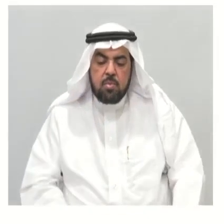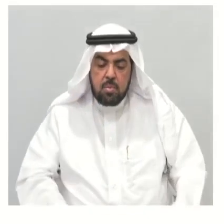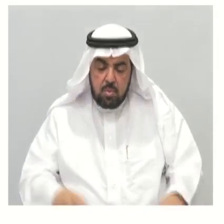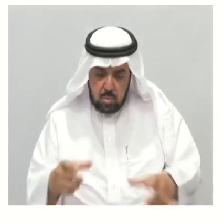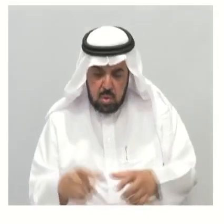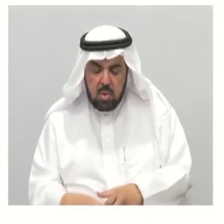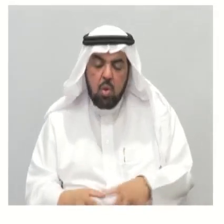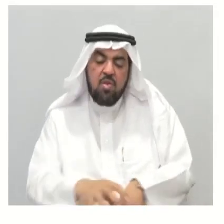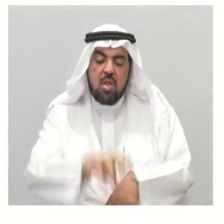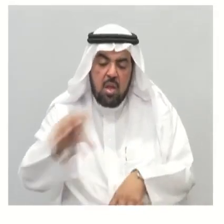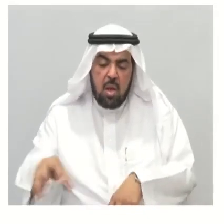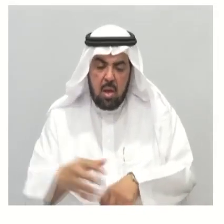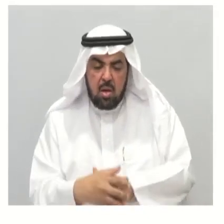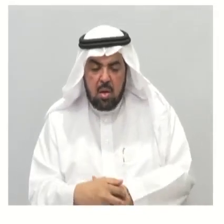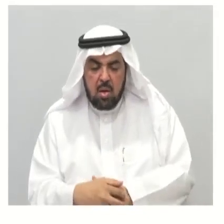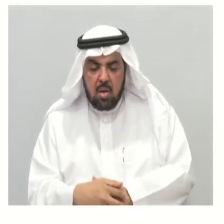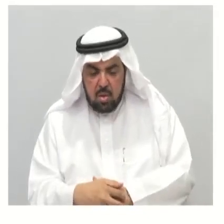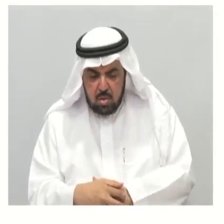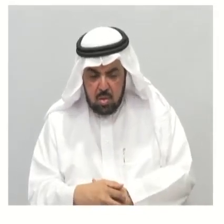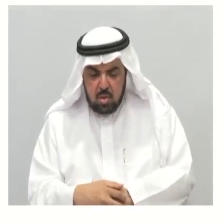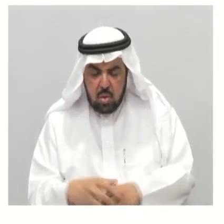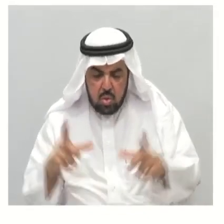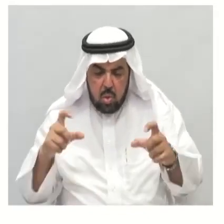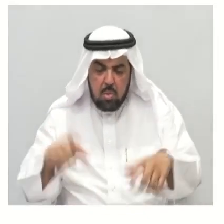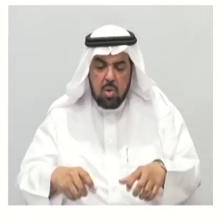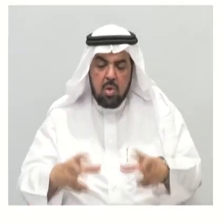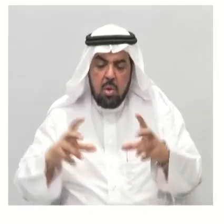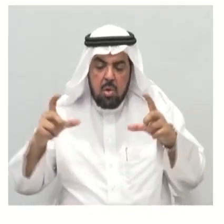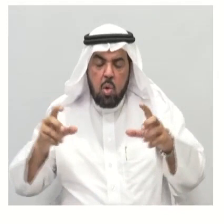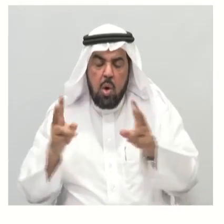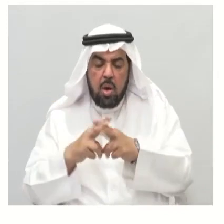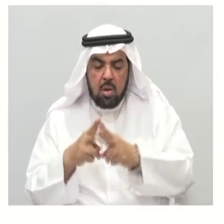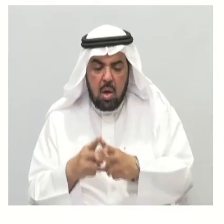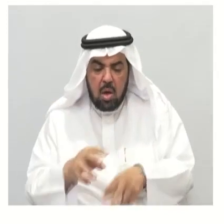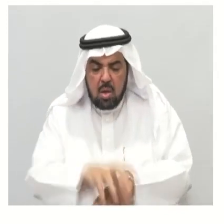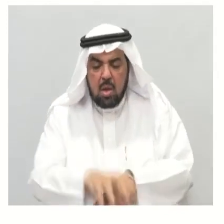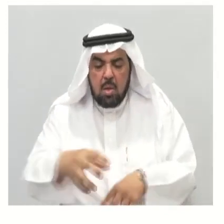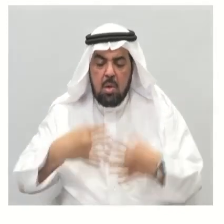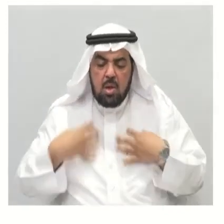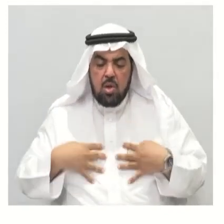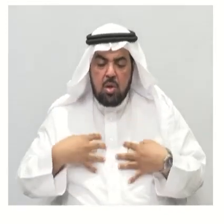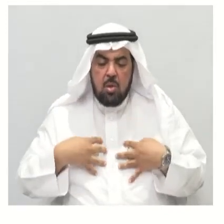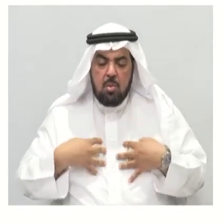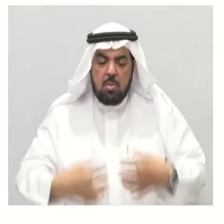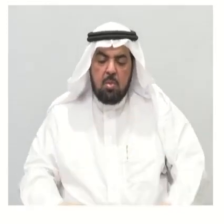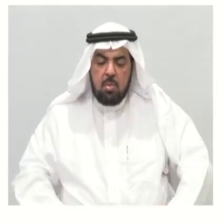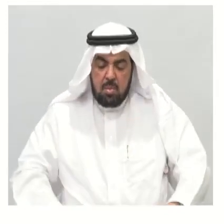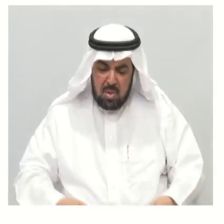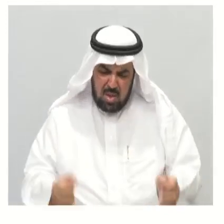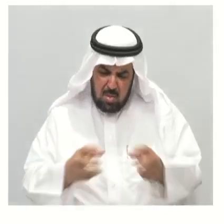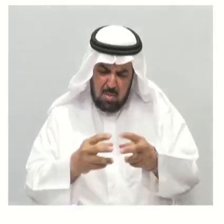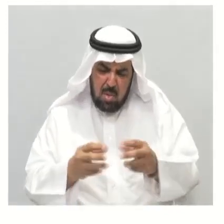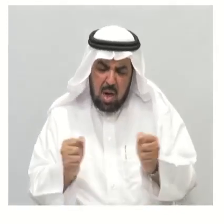وكيف تنتقل؟ نعم، أحسنتم، صورة من صور الطاقة تنتقل من الجسم الساخن